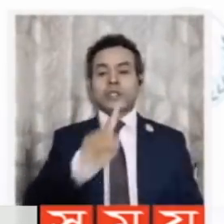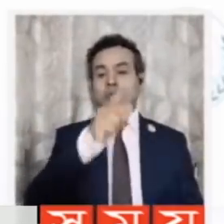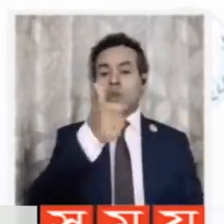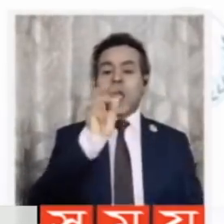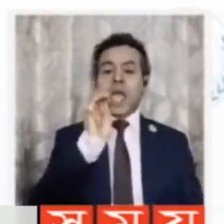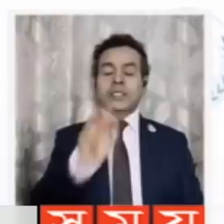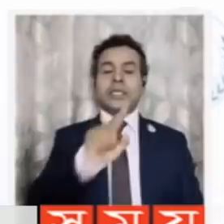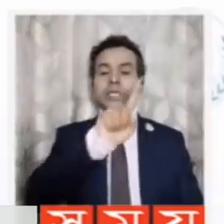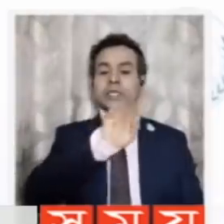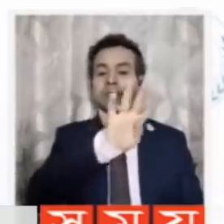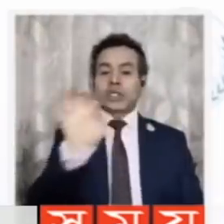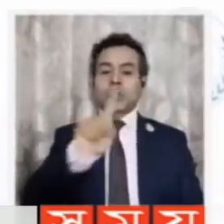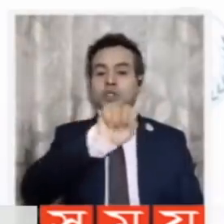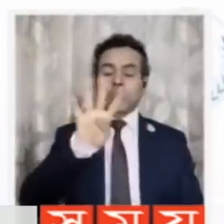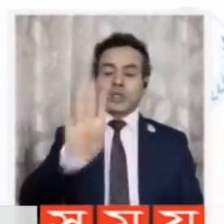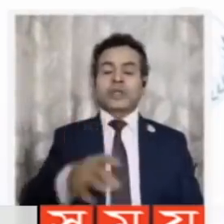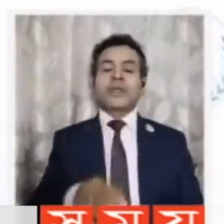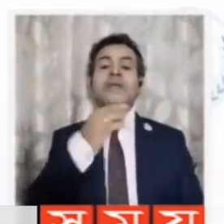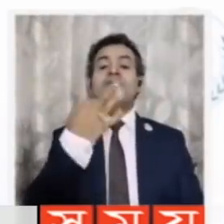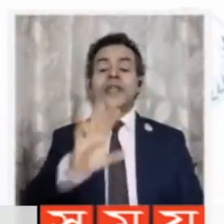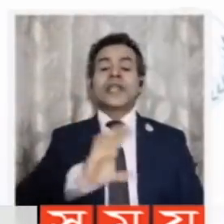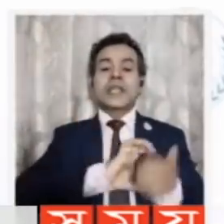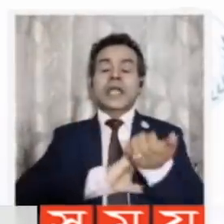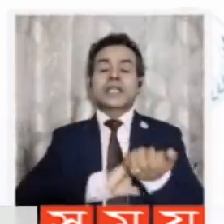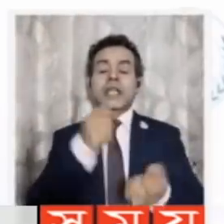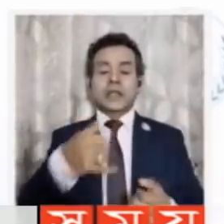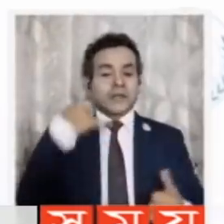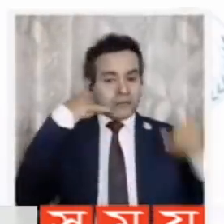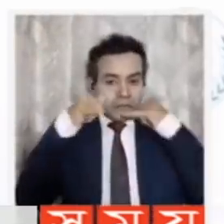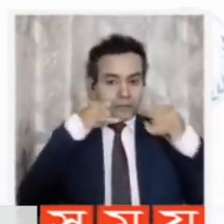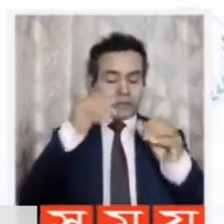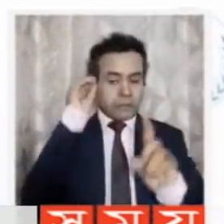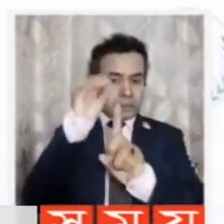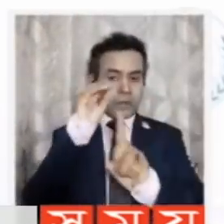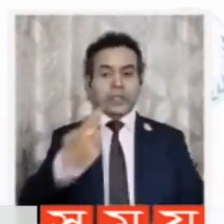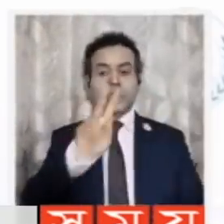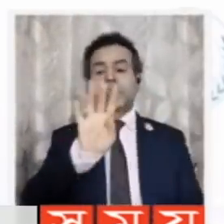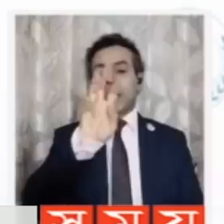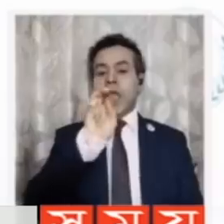16,414 জন এবং স্বেচ্ছাভিত্তিতে সেবা দিয়ে যাচ্ছেন 4,217 জন চিকিৎসক।